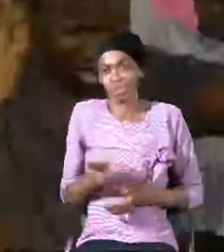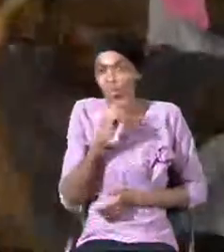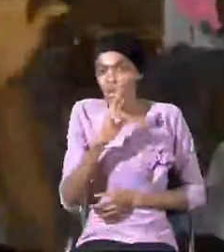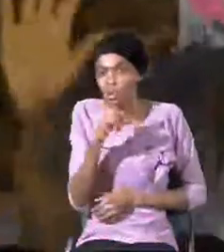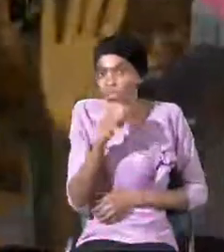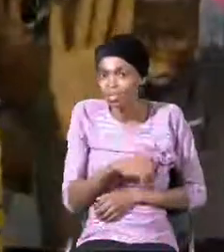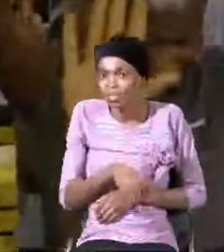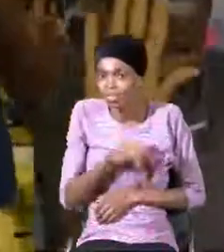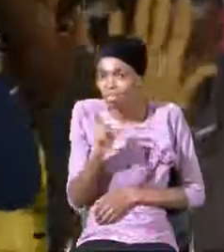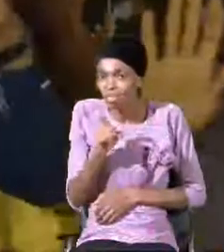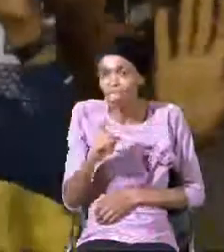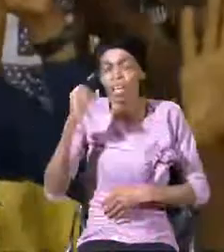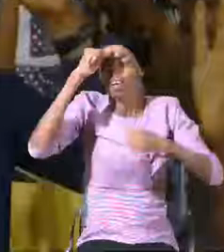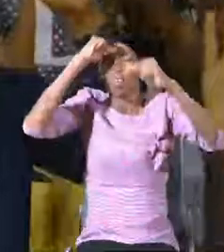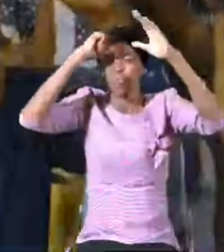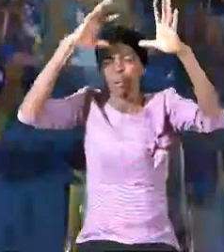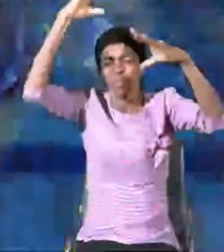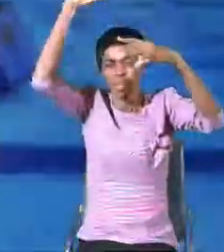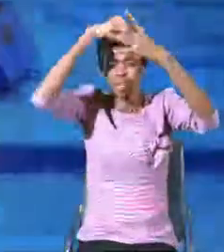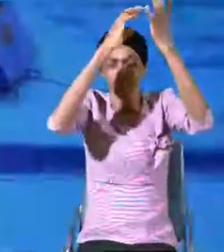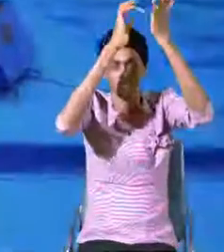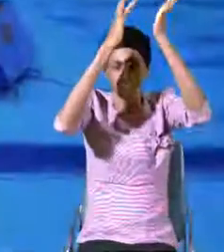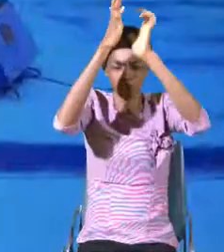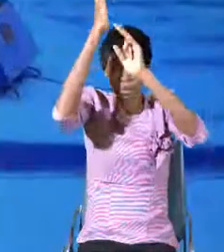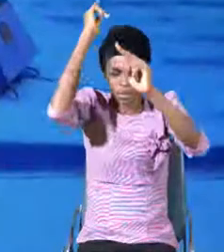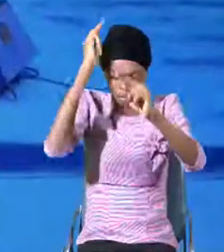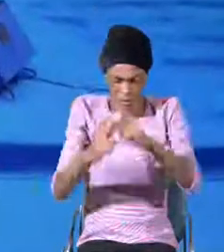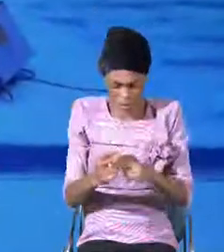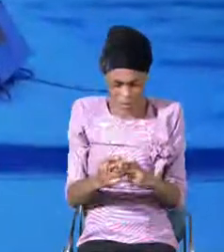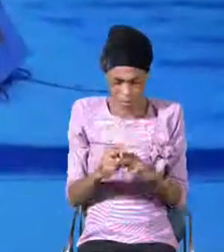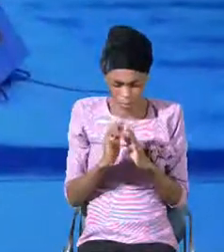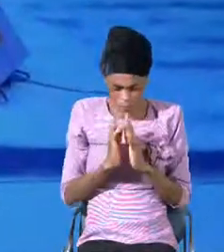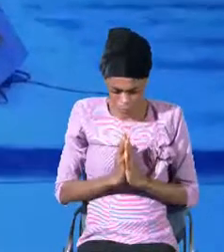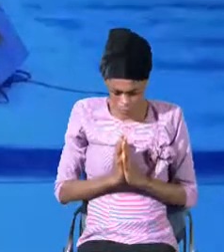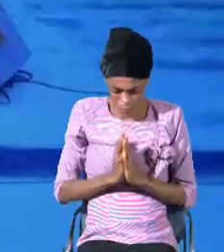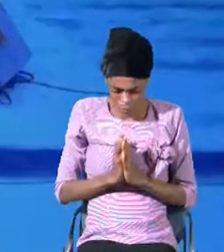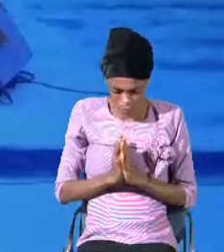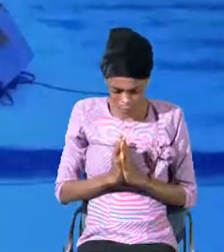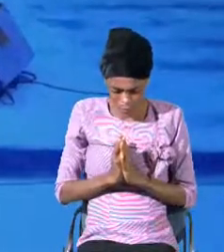es-tu? Père, au nom de Jésus,